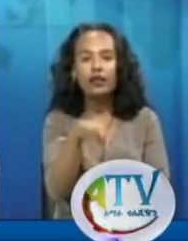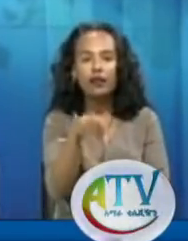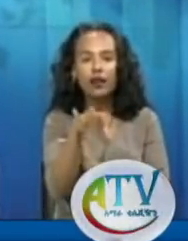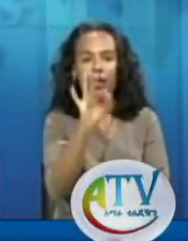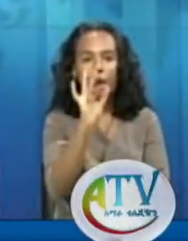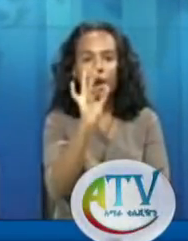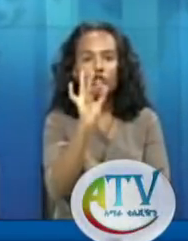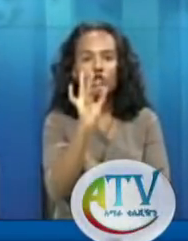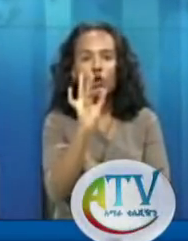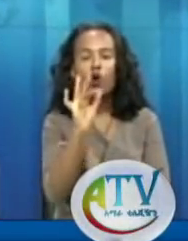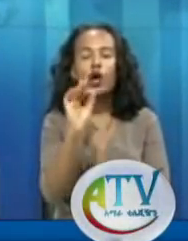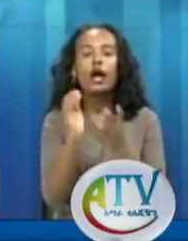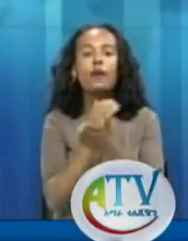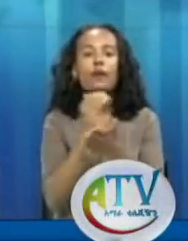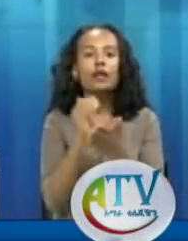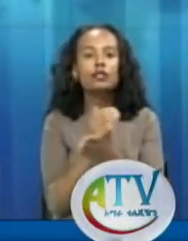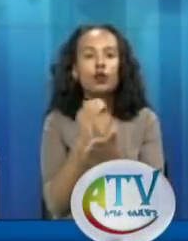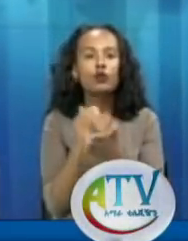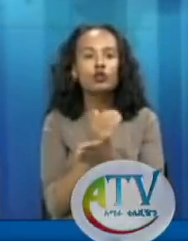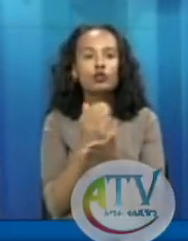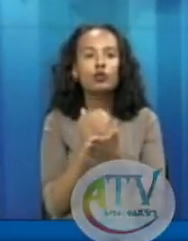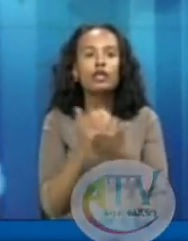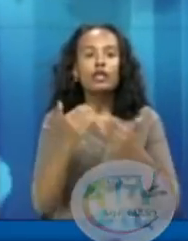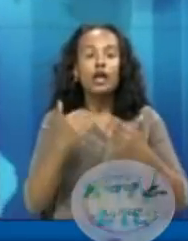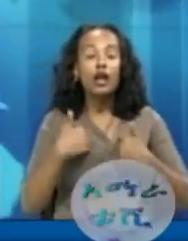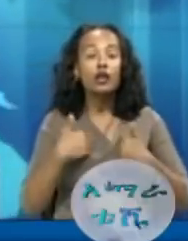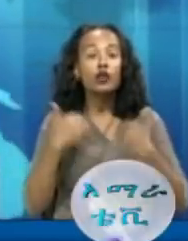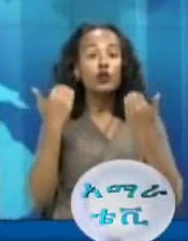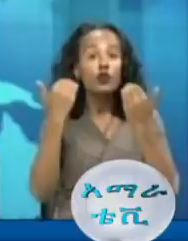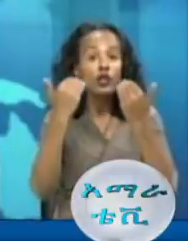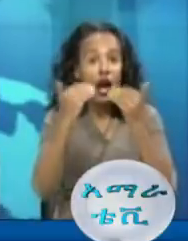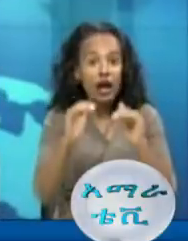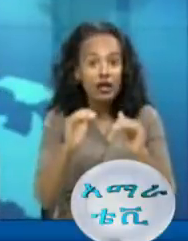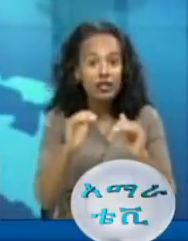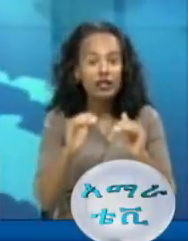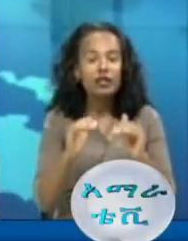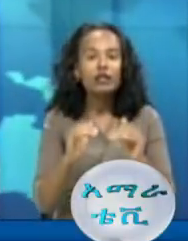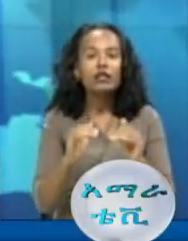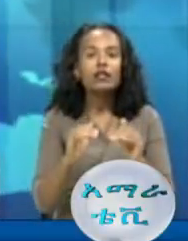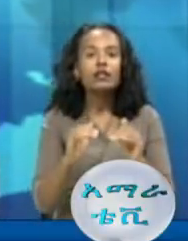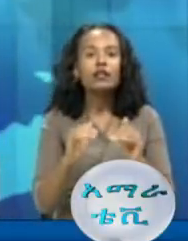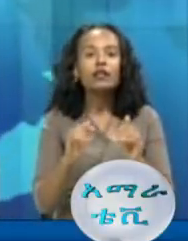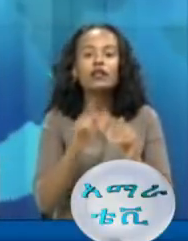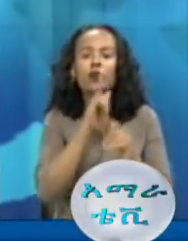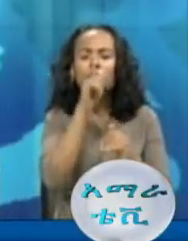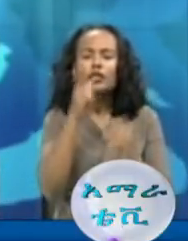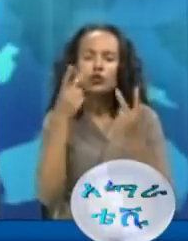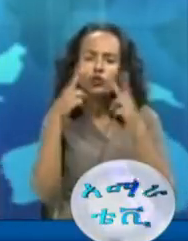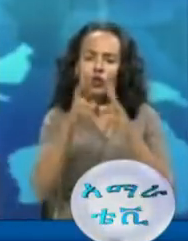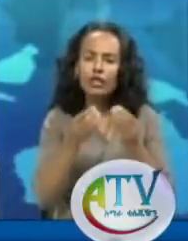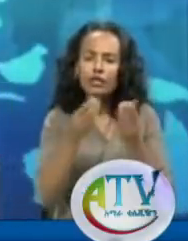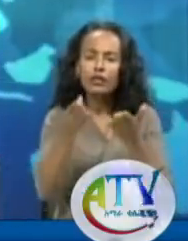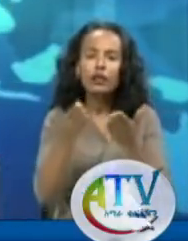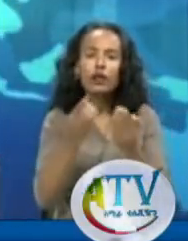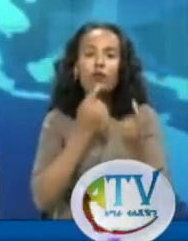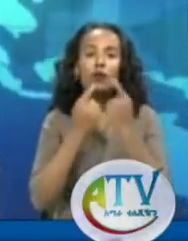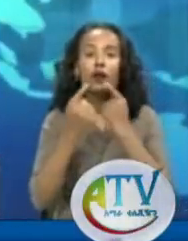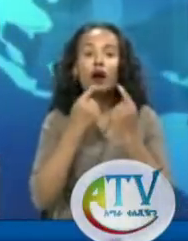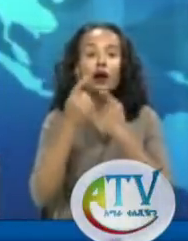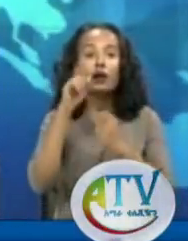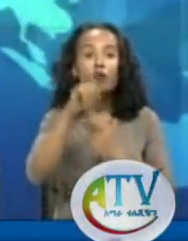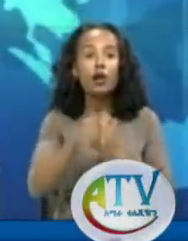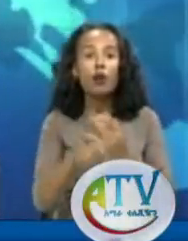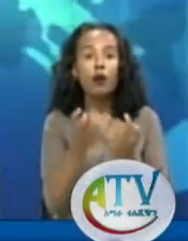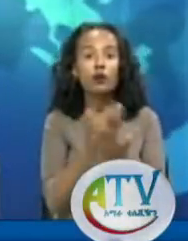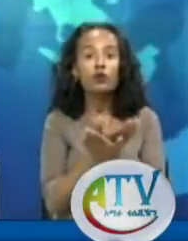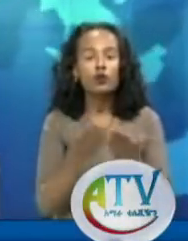የተገኘባቸው እመርታዎችን ያገኘነውን ያህል የምር ትኩረት ሰጥተን መነጋገር የሚገባን